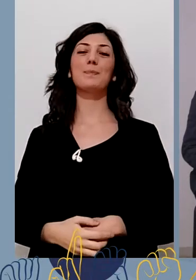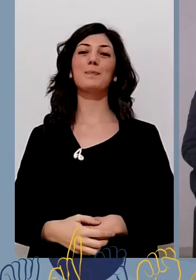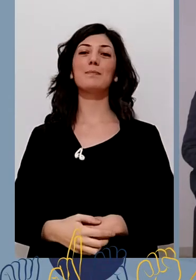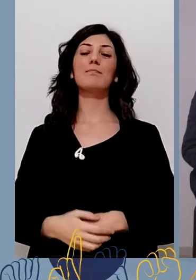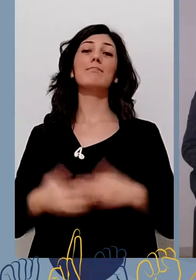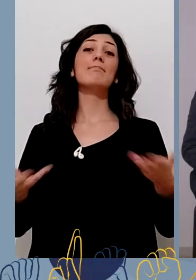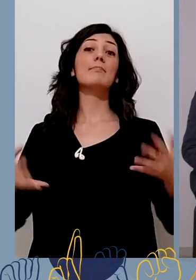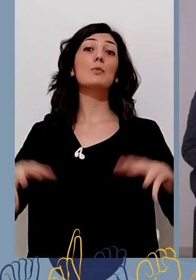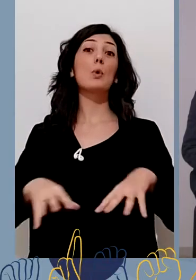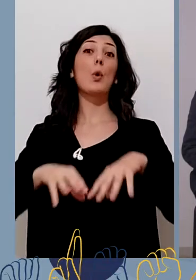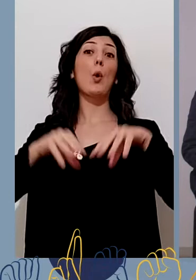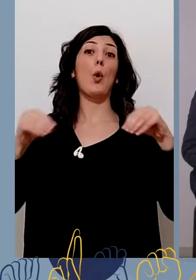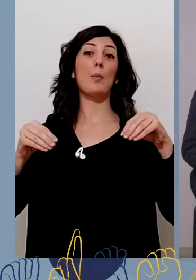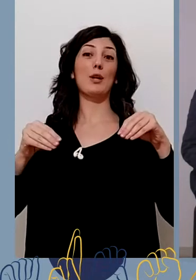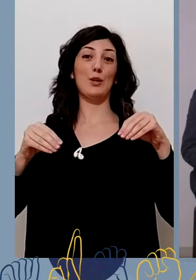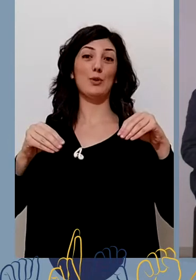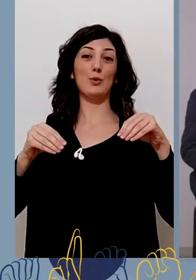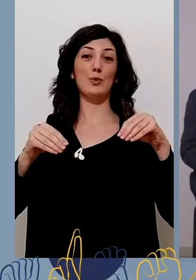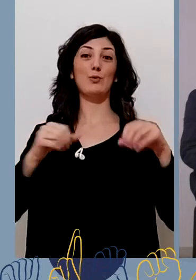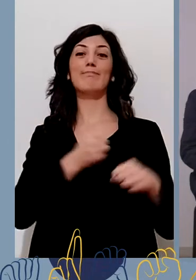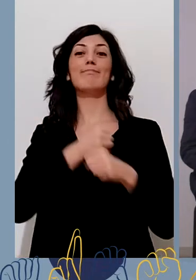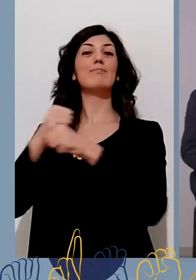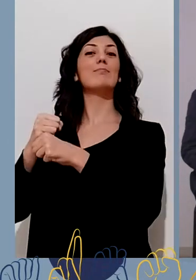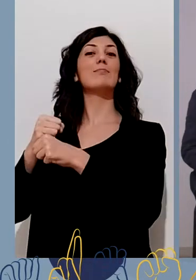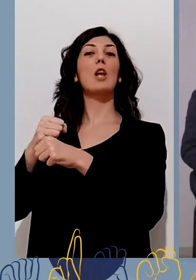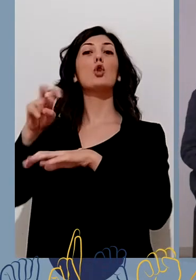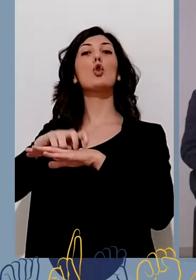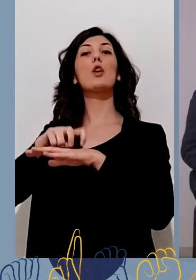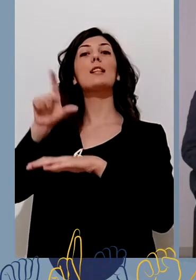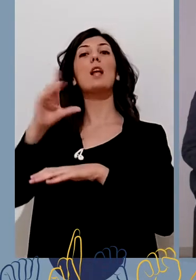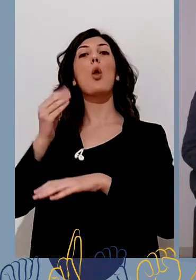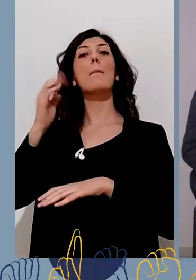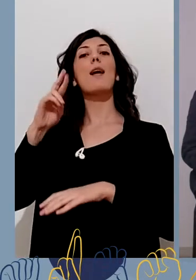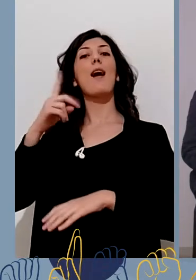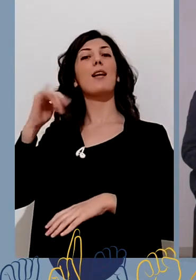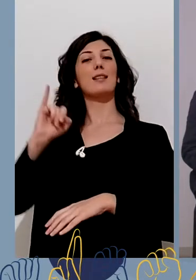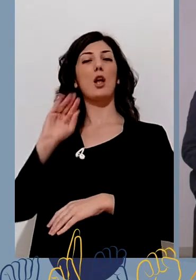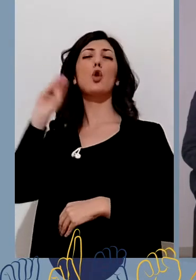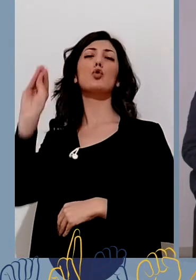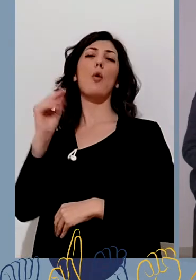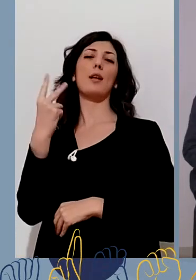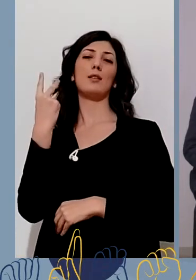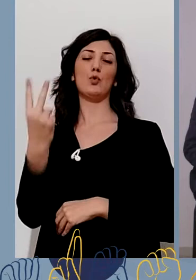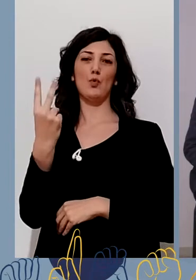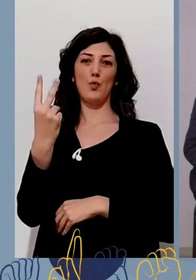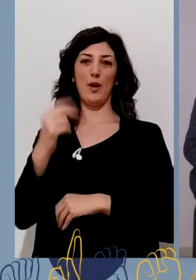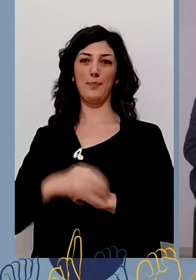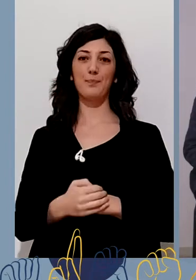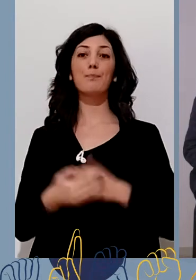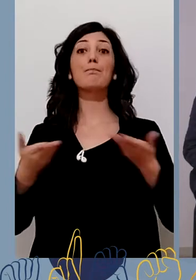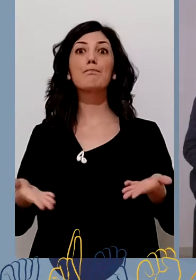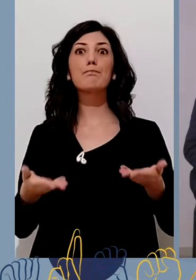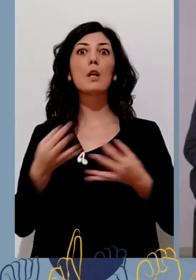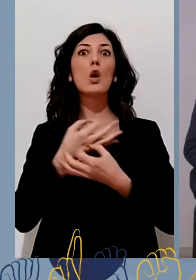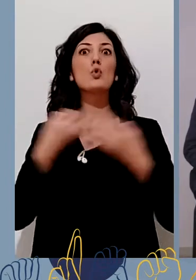con la dottoressa Lombardi ponendole appunto due domande. La prima è: quali sono le basi di una corretta comunicazione? E in